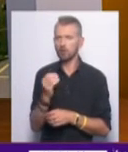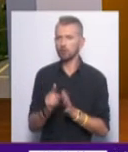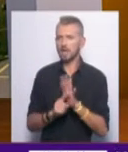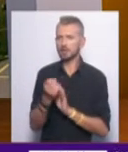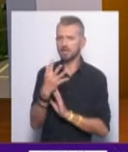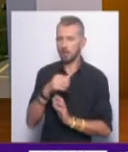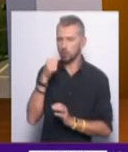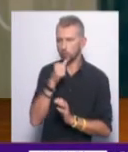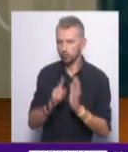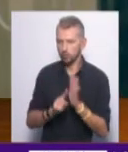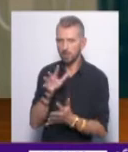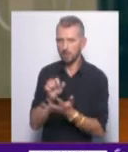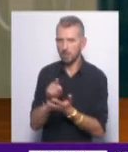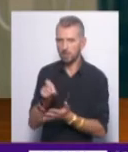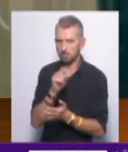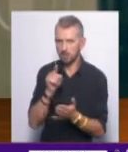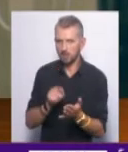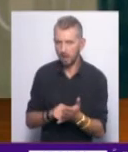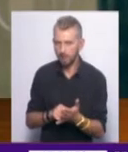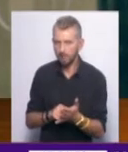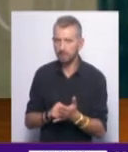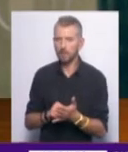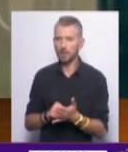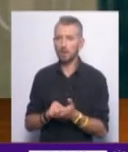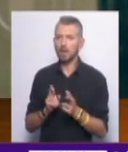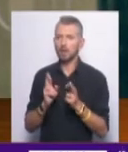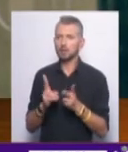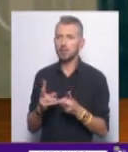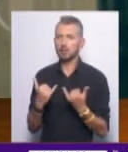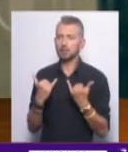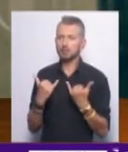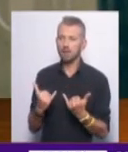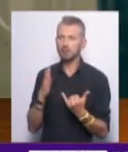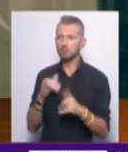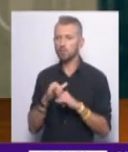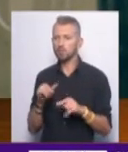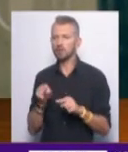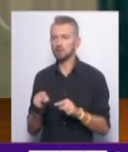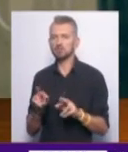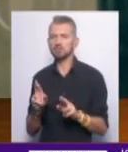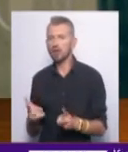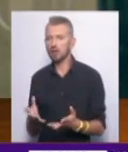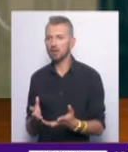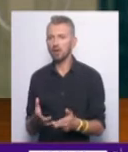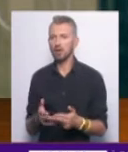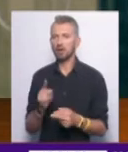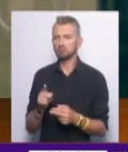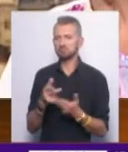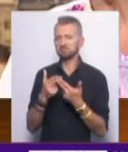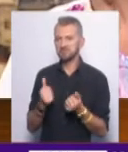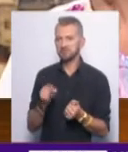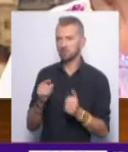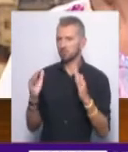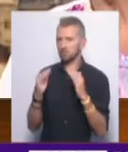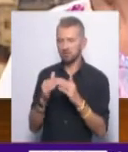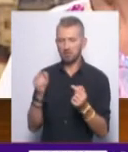починали опікуватися цим питанням. Яким чином зараз буде розвиватися цей процес? Визнали непридатними для проживання ці